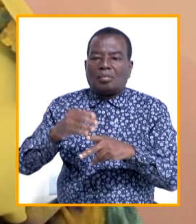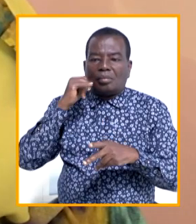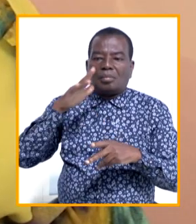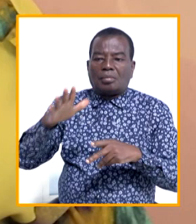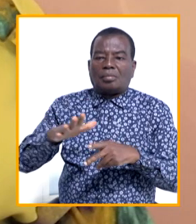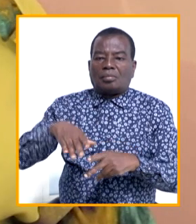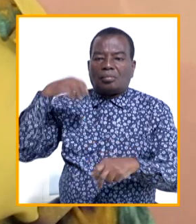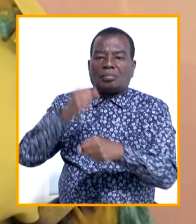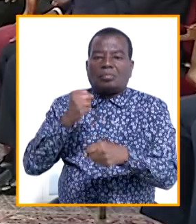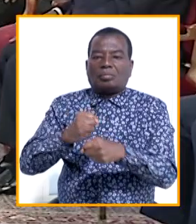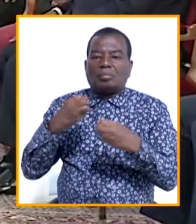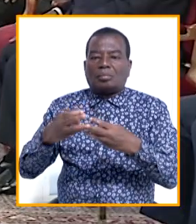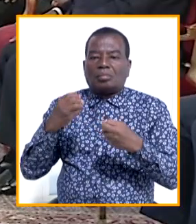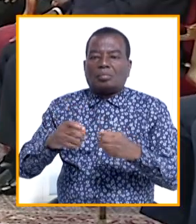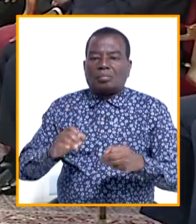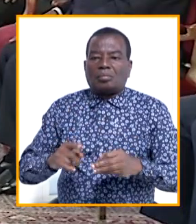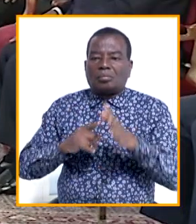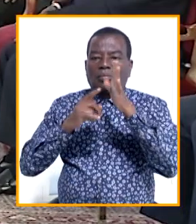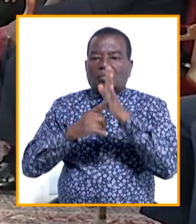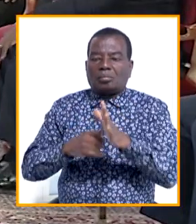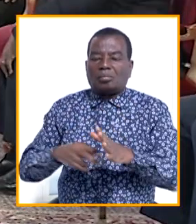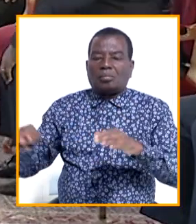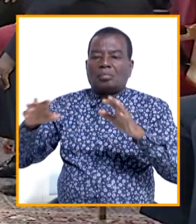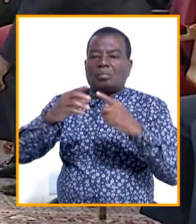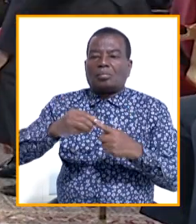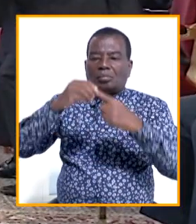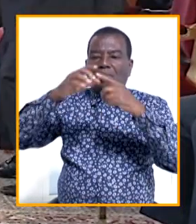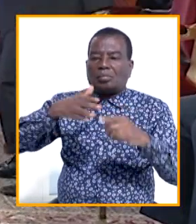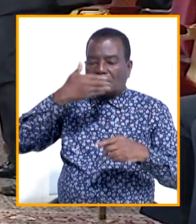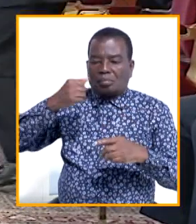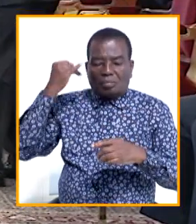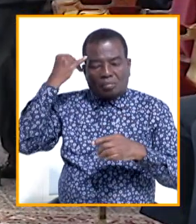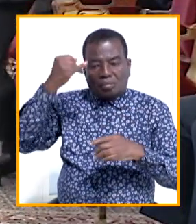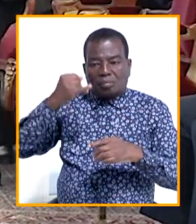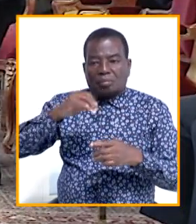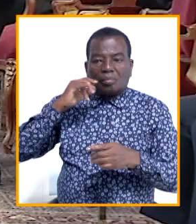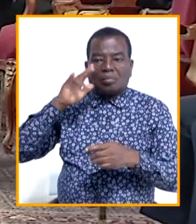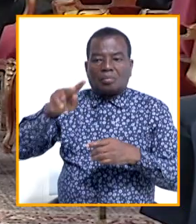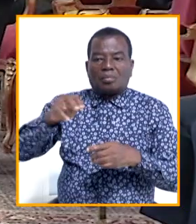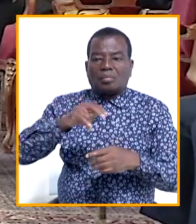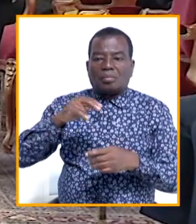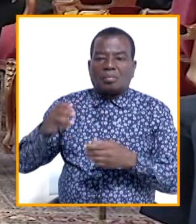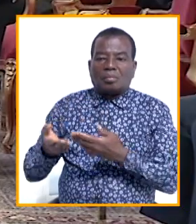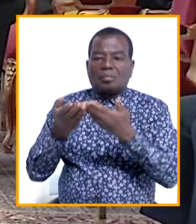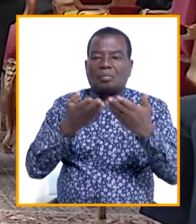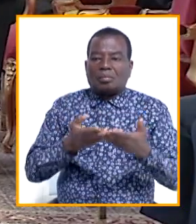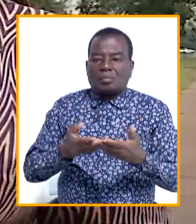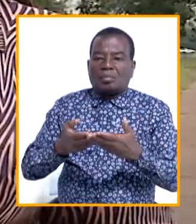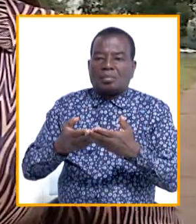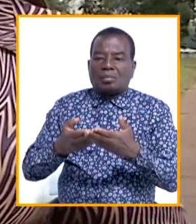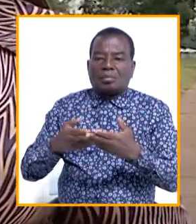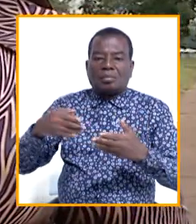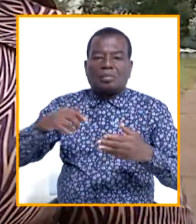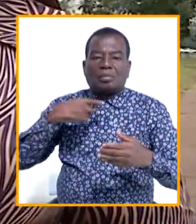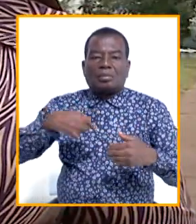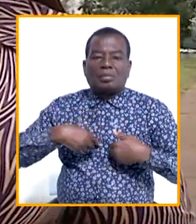épingle du jeu mention spéciale également à la meilleure initiative numérique féminine portée par Fatime siss je